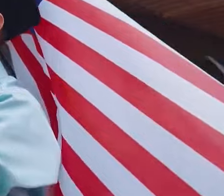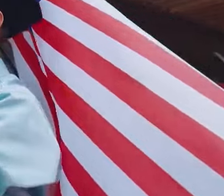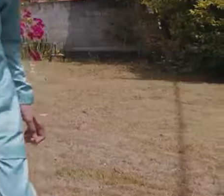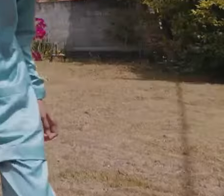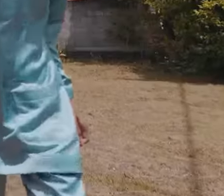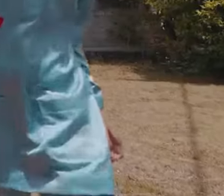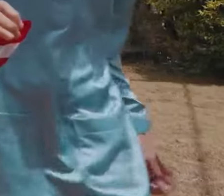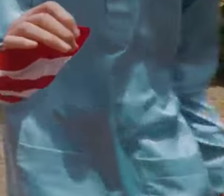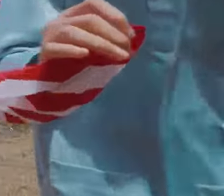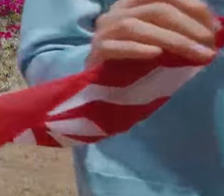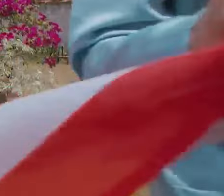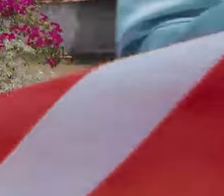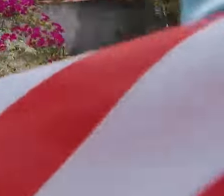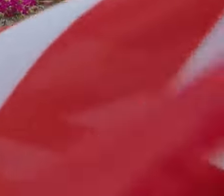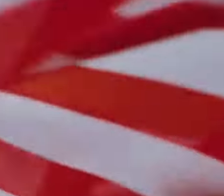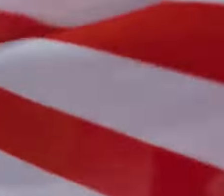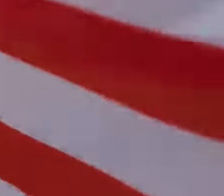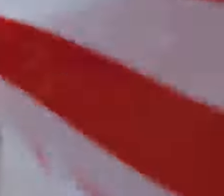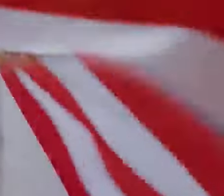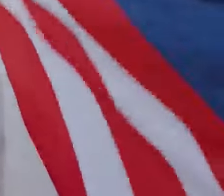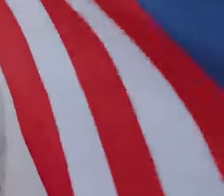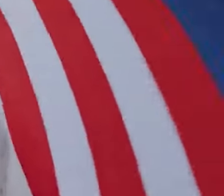Zahirkan rasa cinta kepada negara.